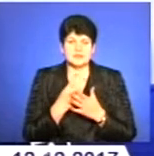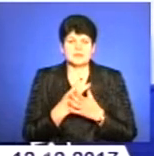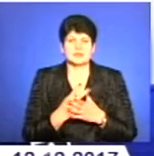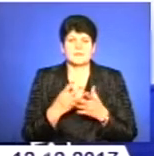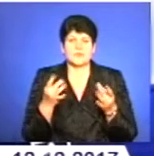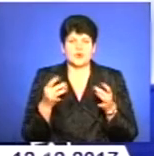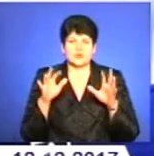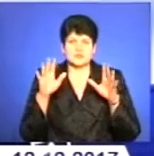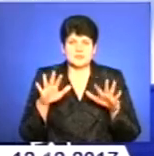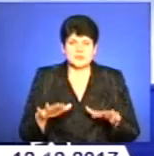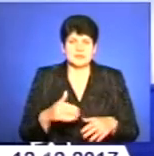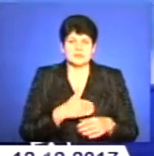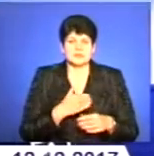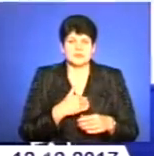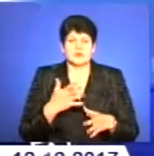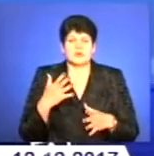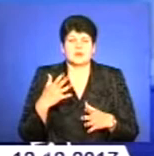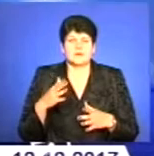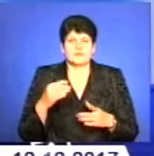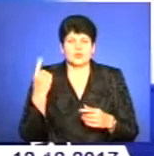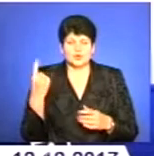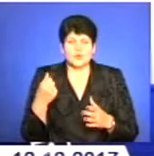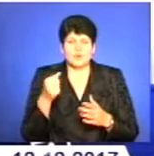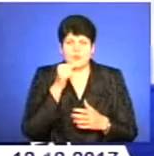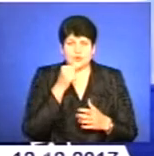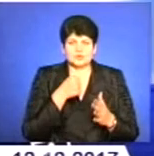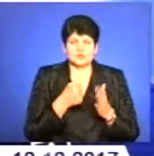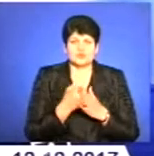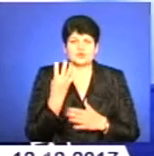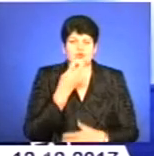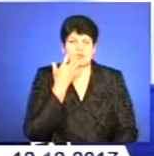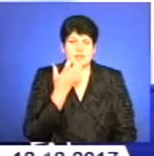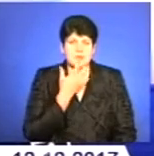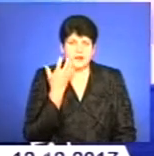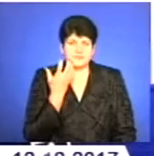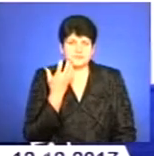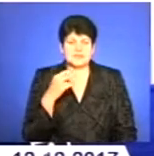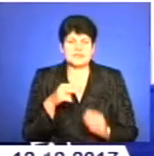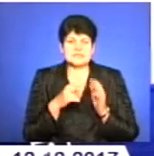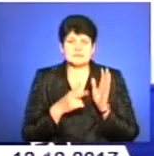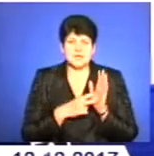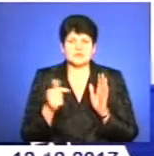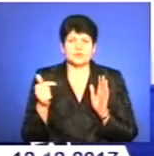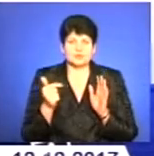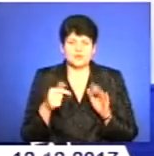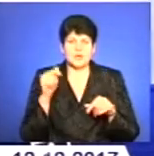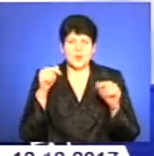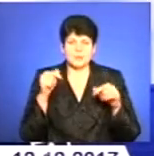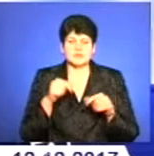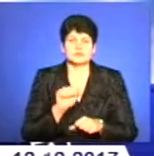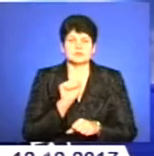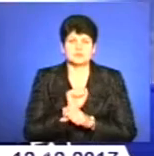снігу, температурою повітря впродовж доби від 1 морозу до 4 тепла. 17 грудня опади припиняться,